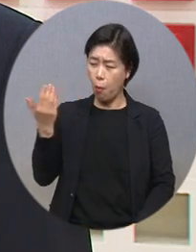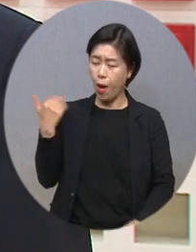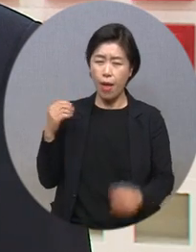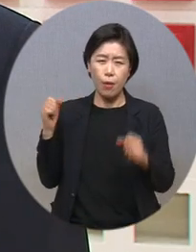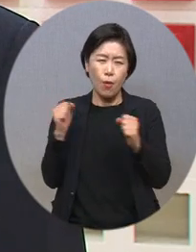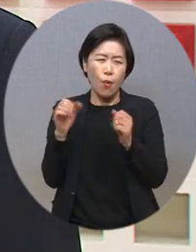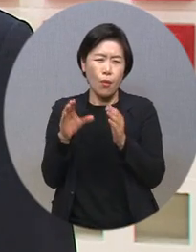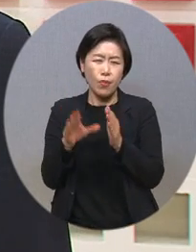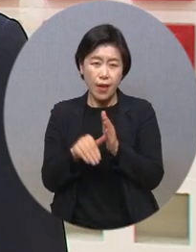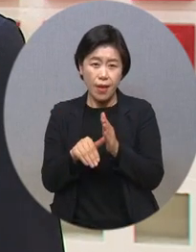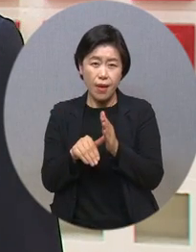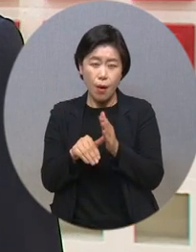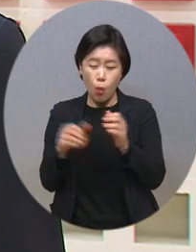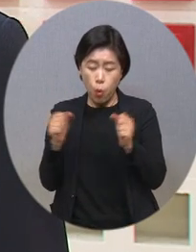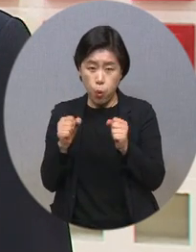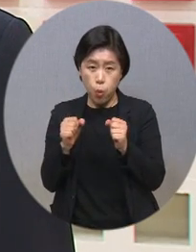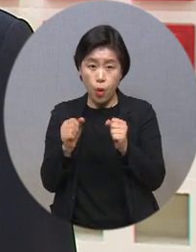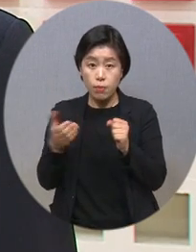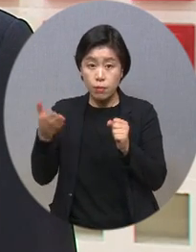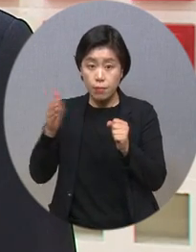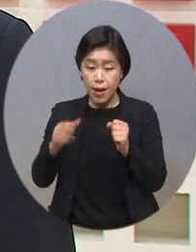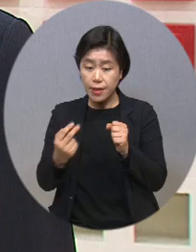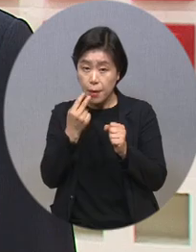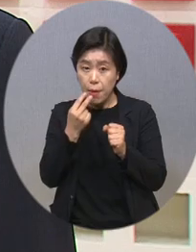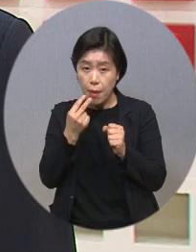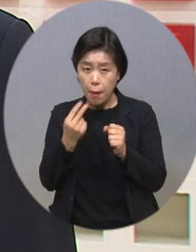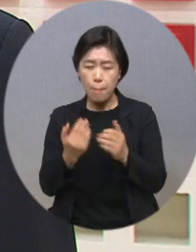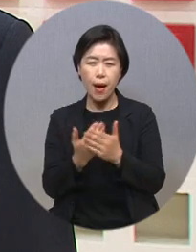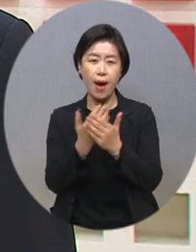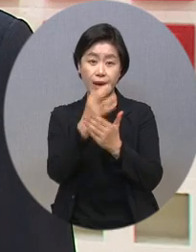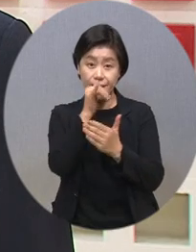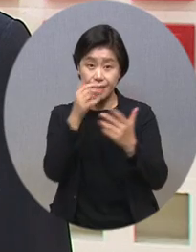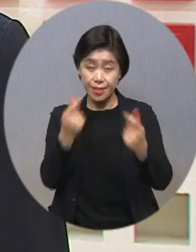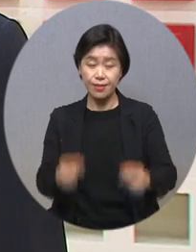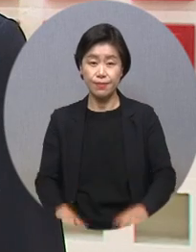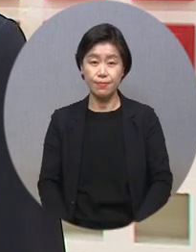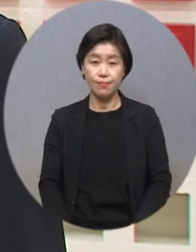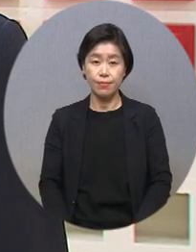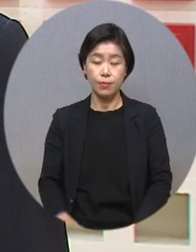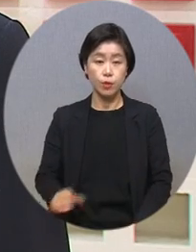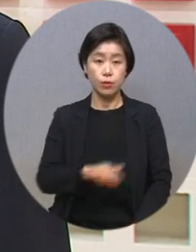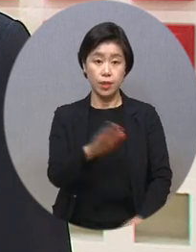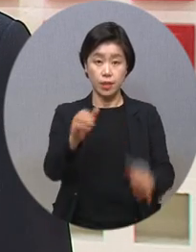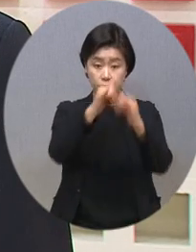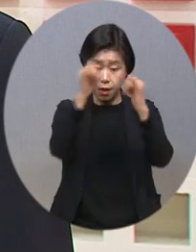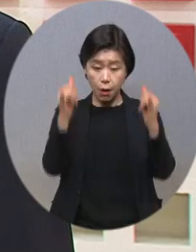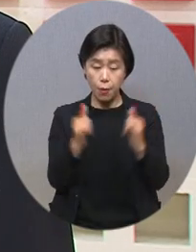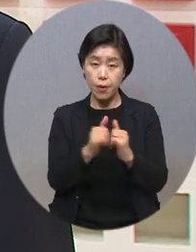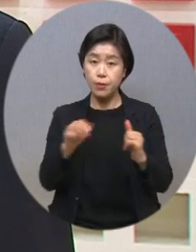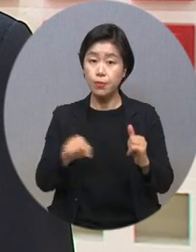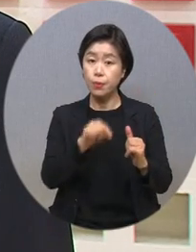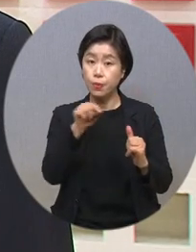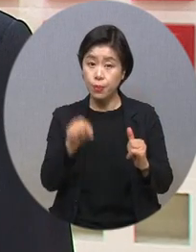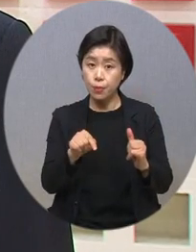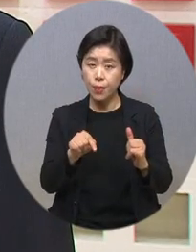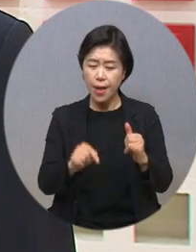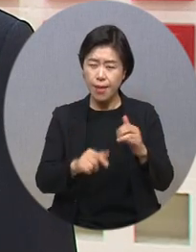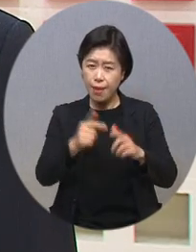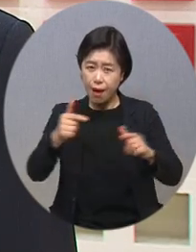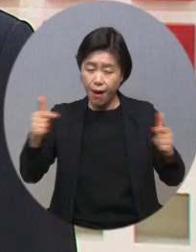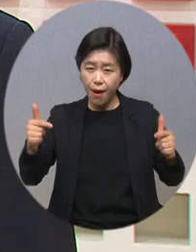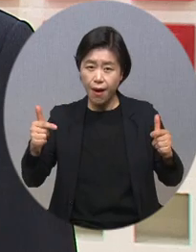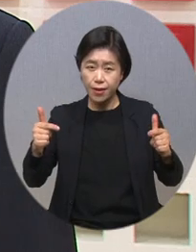생명이 깨어나도 우리 사회도 전반적으로 개개인의 것 다양성을 인정해 주고